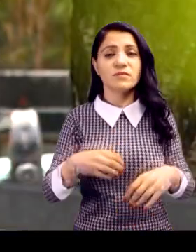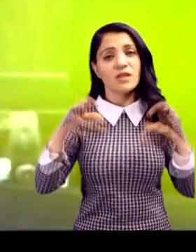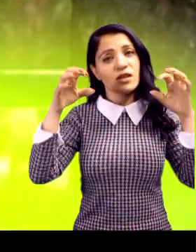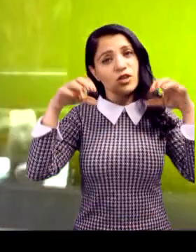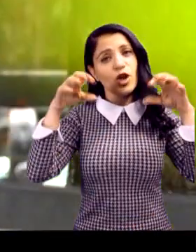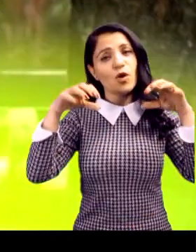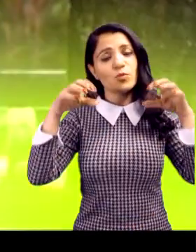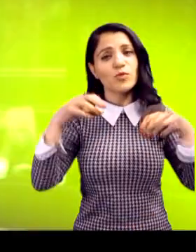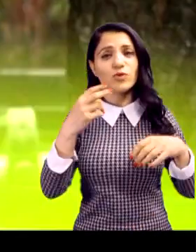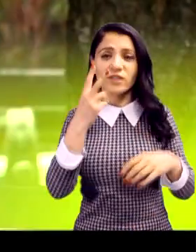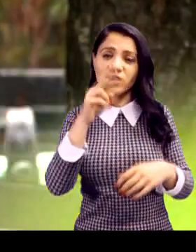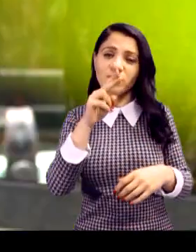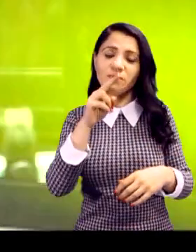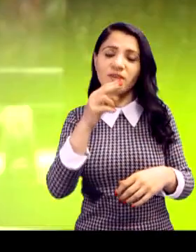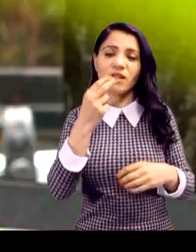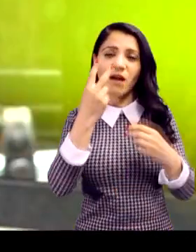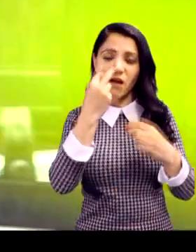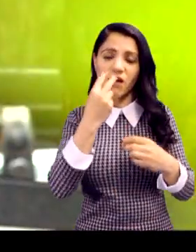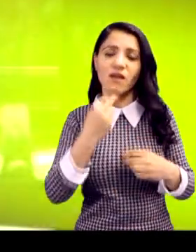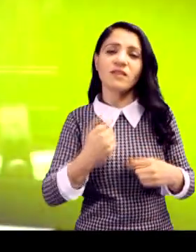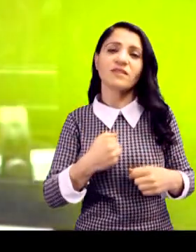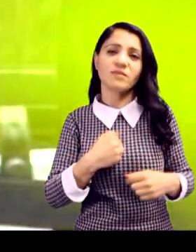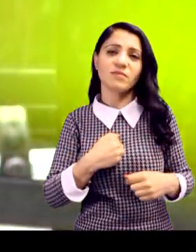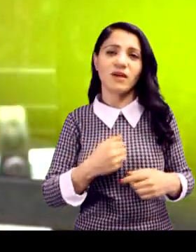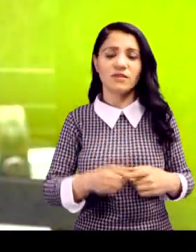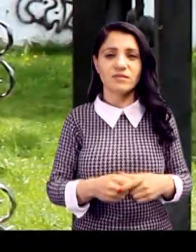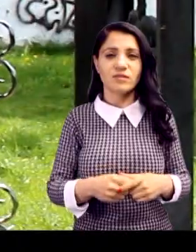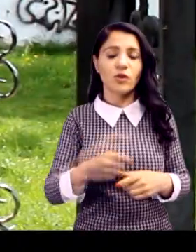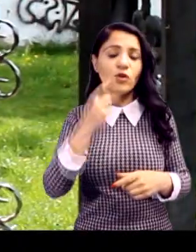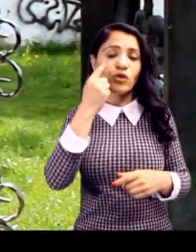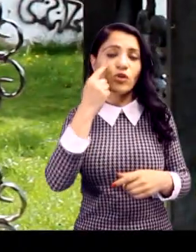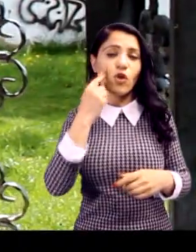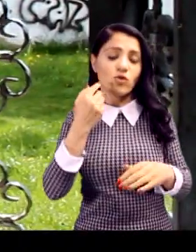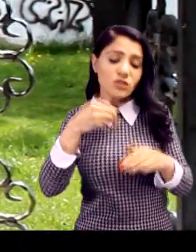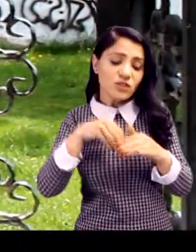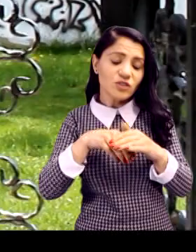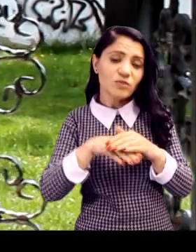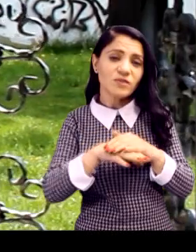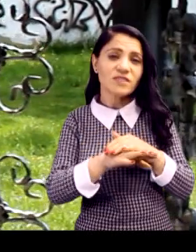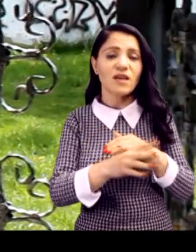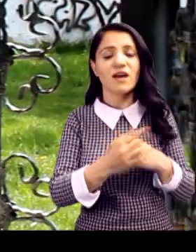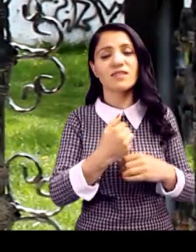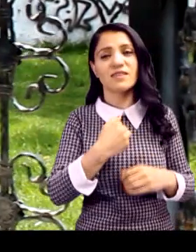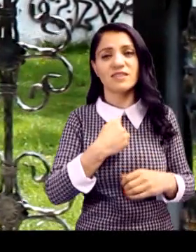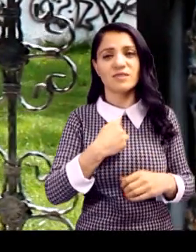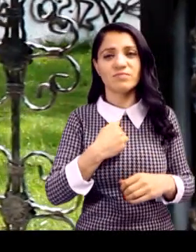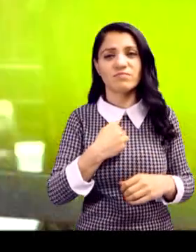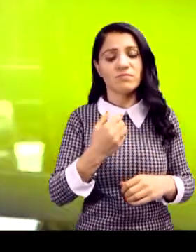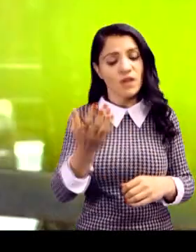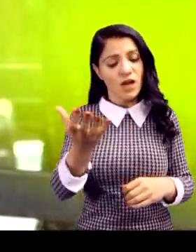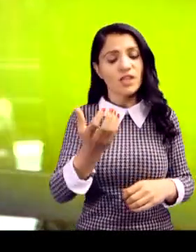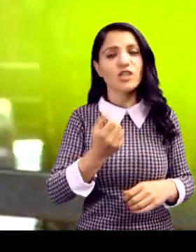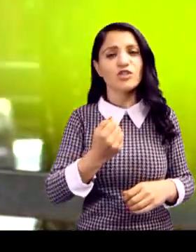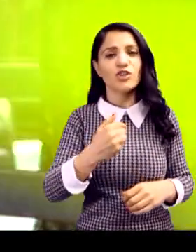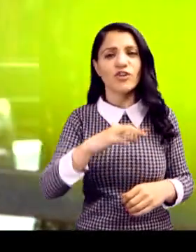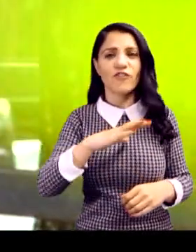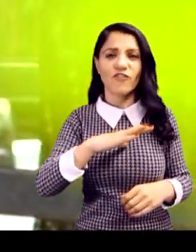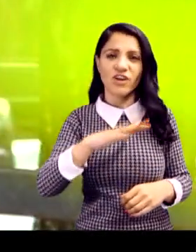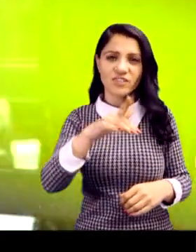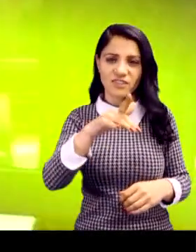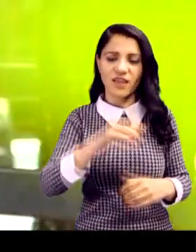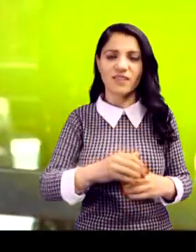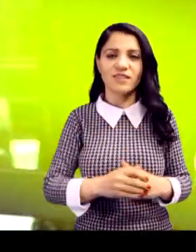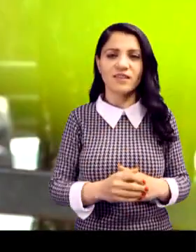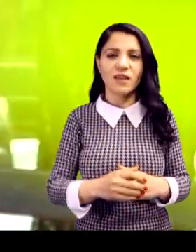bağladım, yağmur gibi ağladım. Göz yaşımı sakladım,